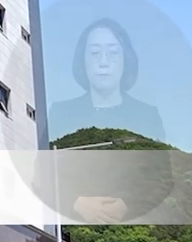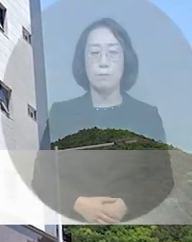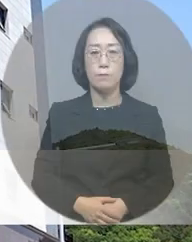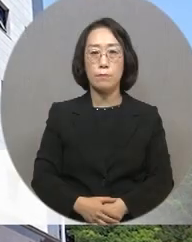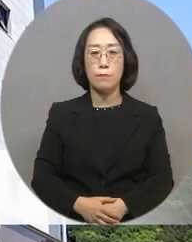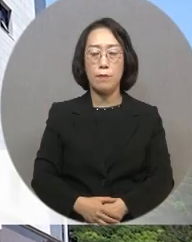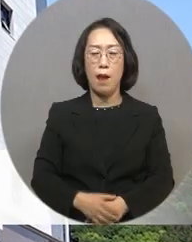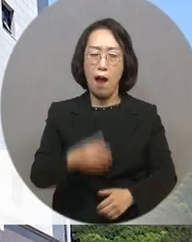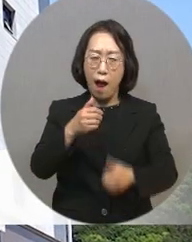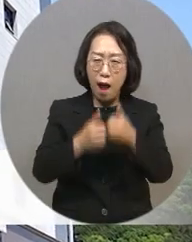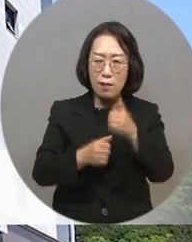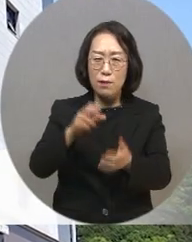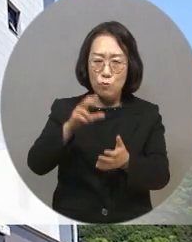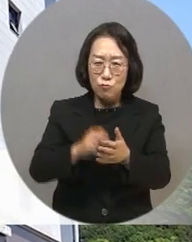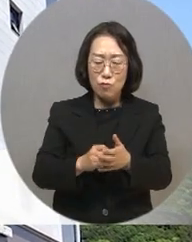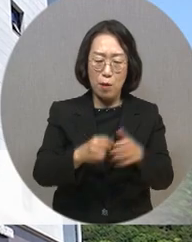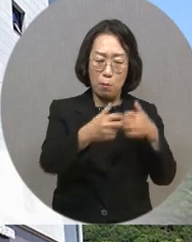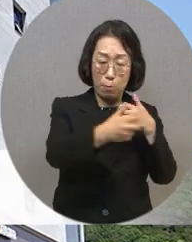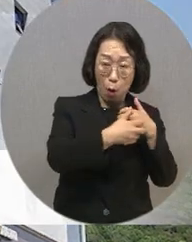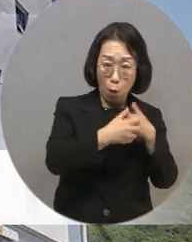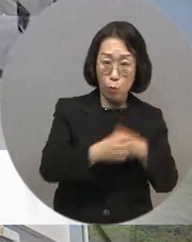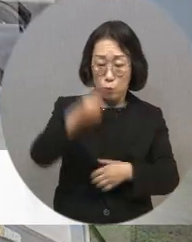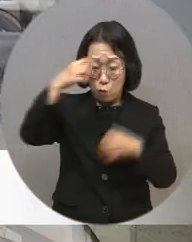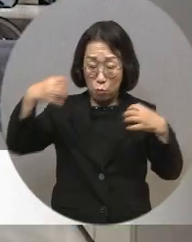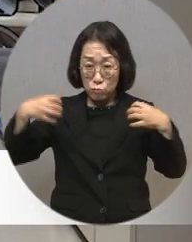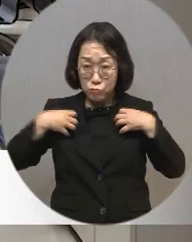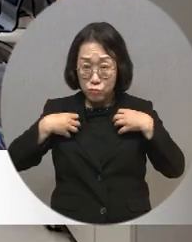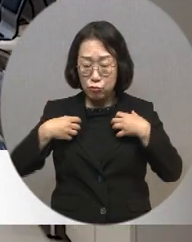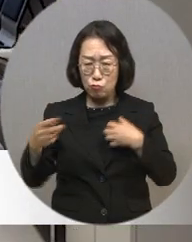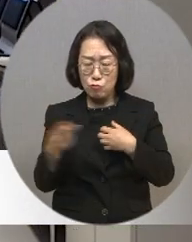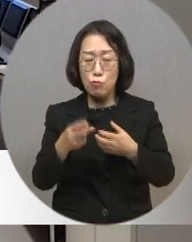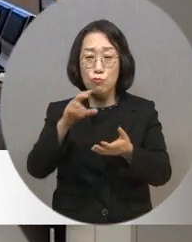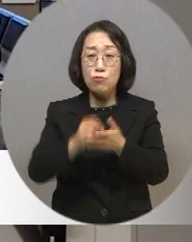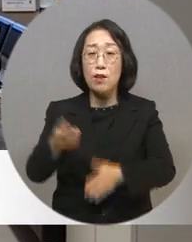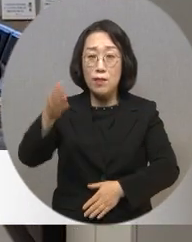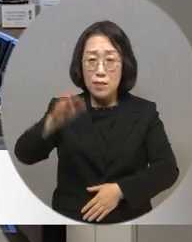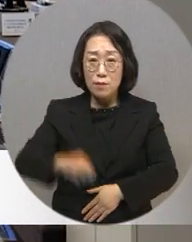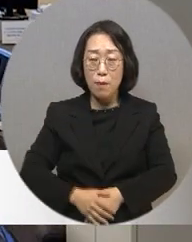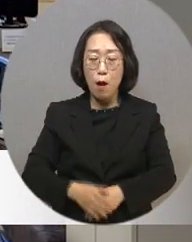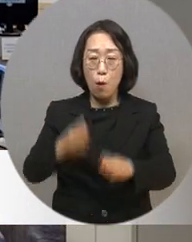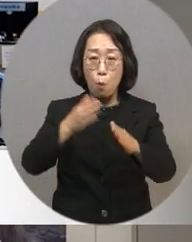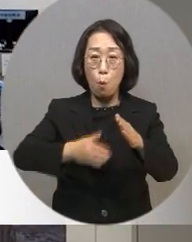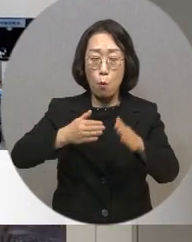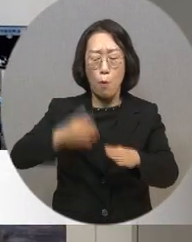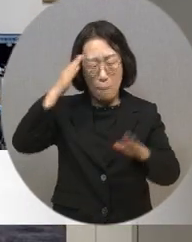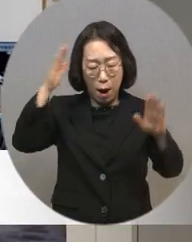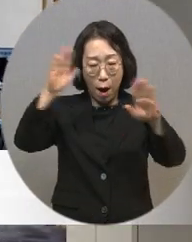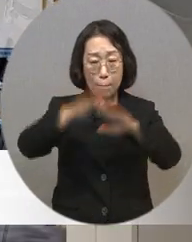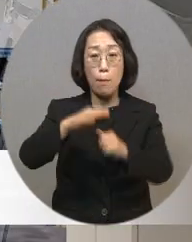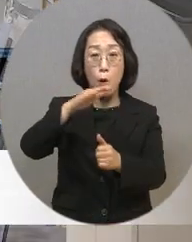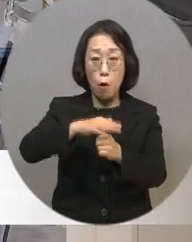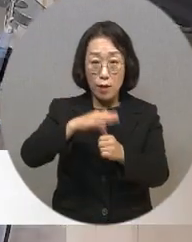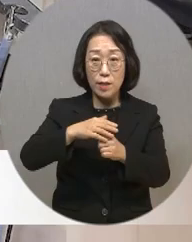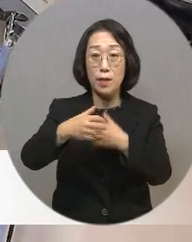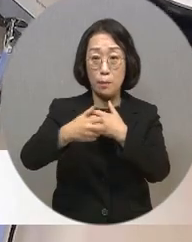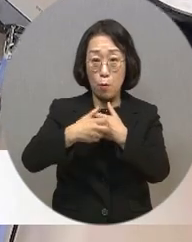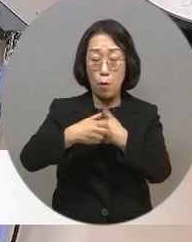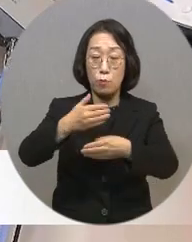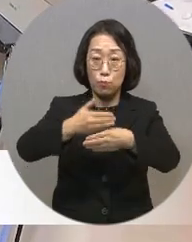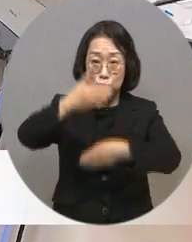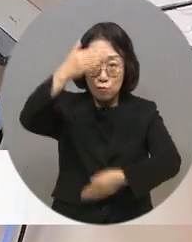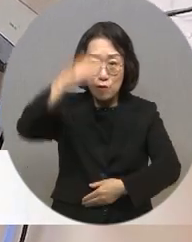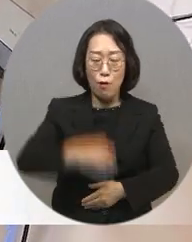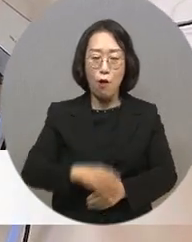의정 갈등으로 인한 의료 공백 속에서도 올해 문을 연 여수 공공심야 어린이병원이 휴일도 없이 진료에 나서며 우리